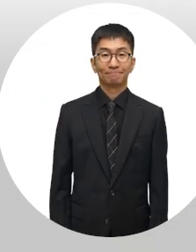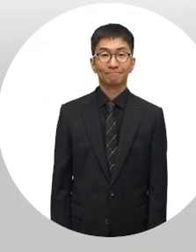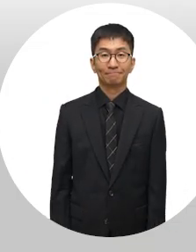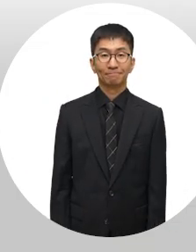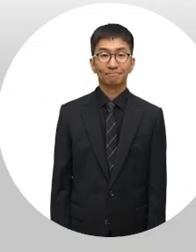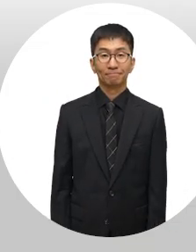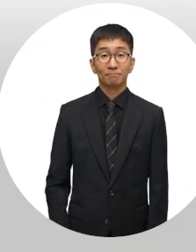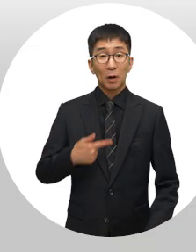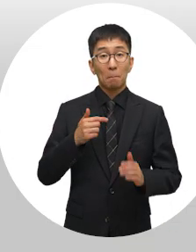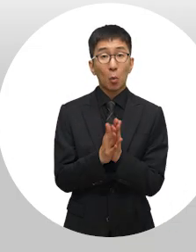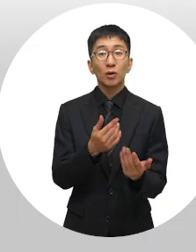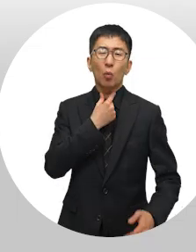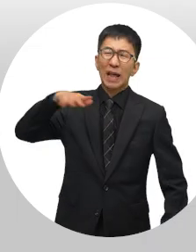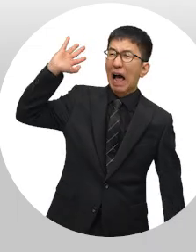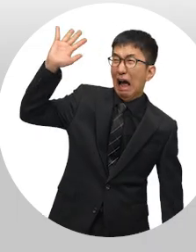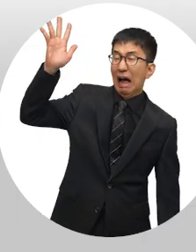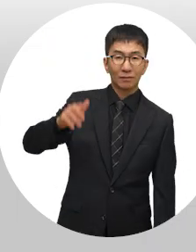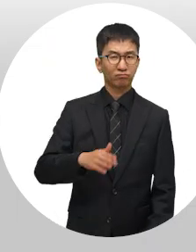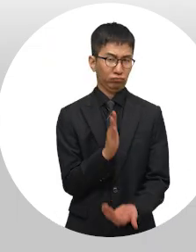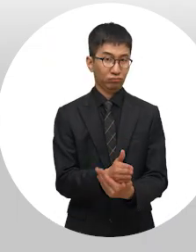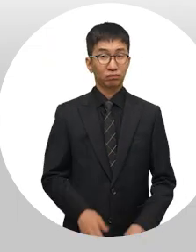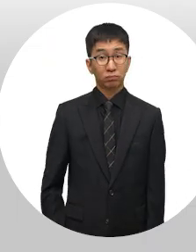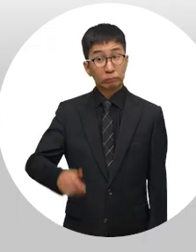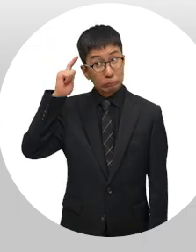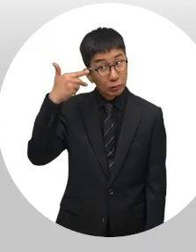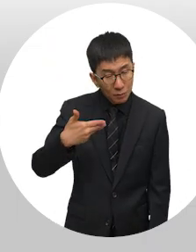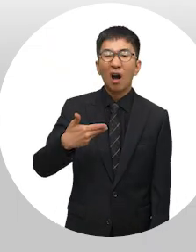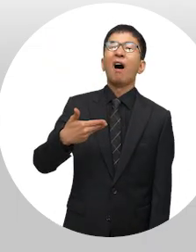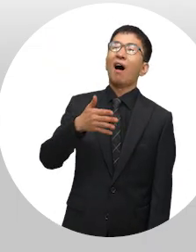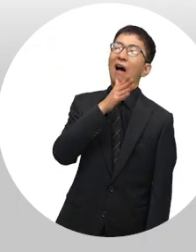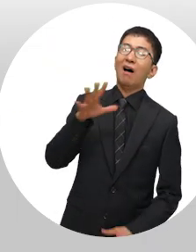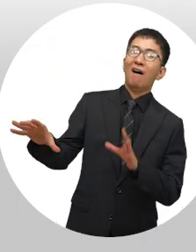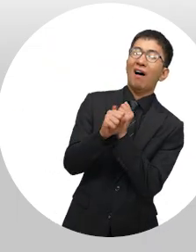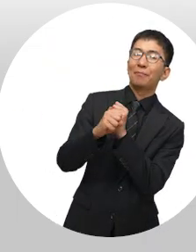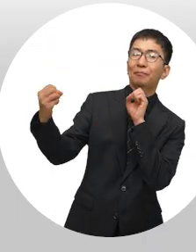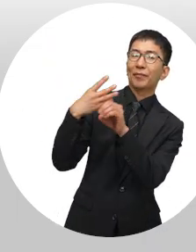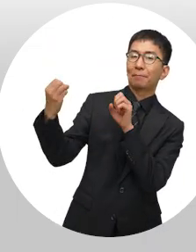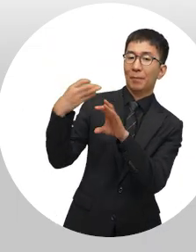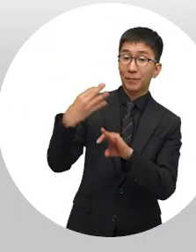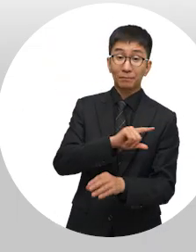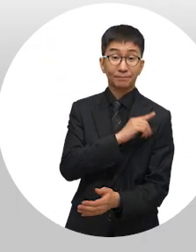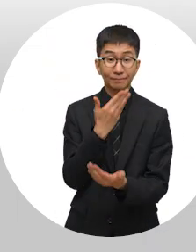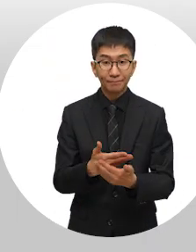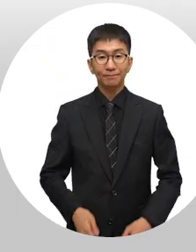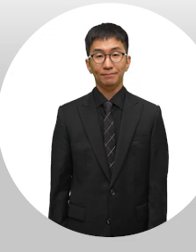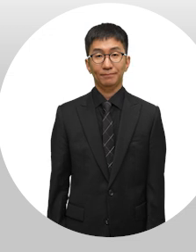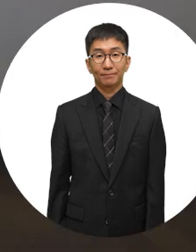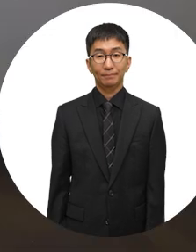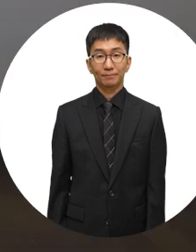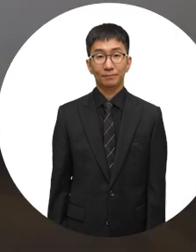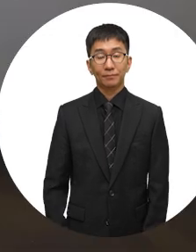능력을 평가합니다. 본인이 하고 싶은 말만 하기보다는 질문의 핵심을 이해하고 그에 맞는 답변을 하는 것이